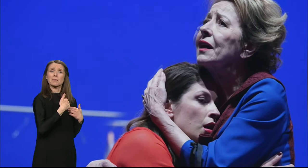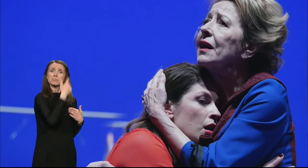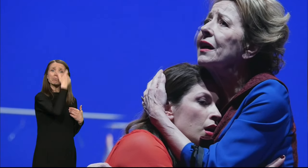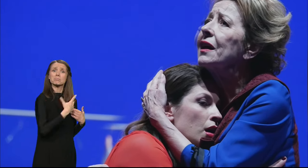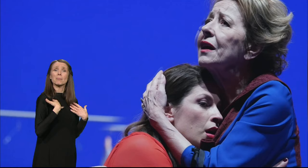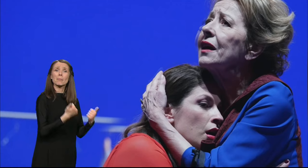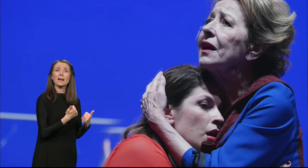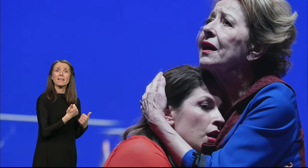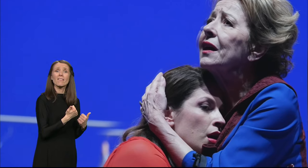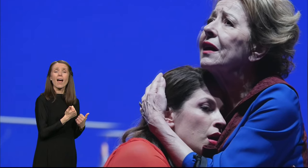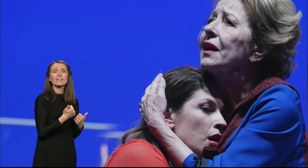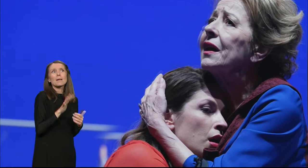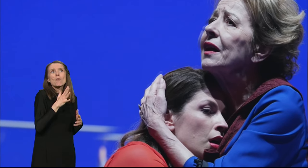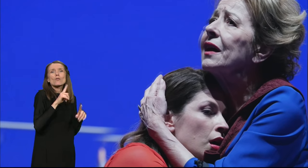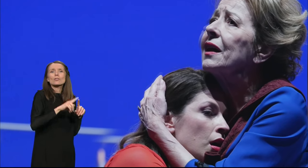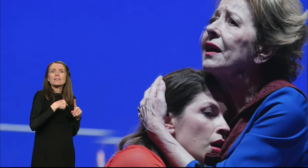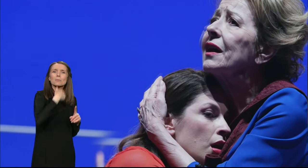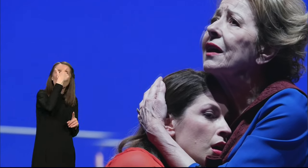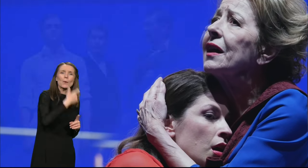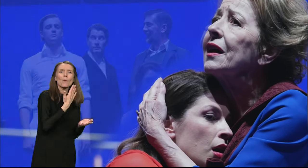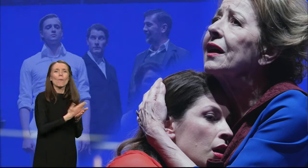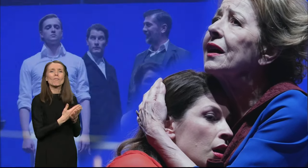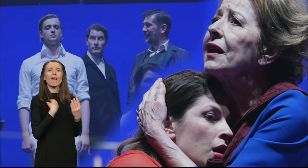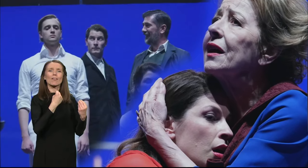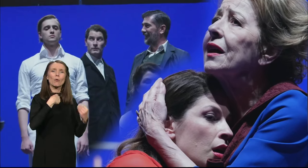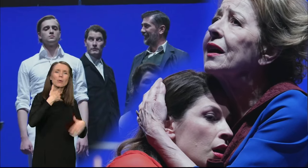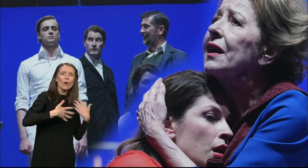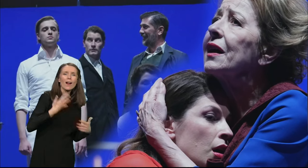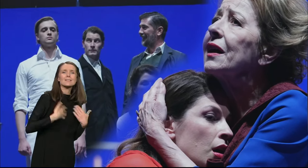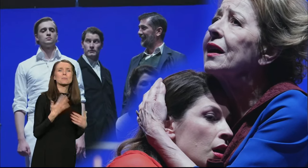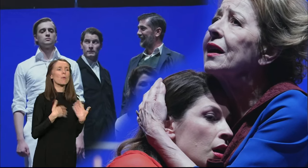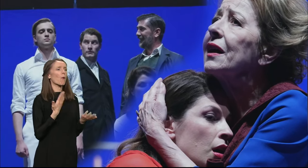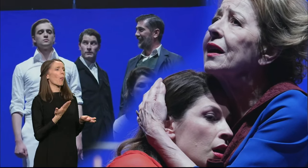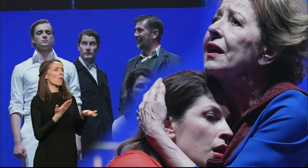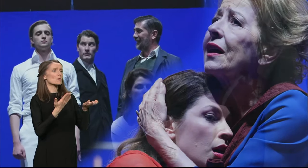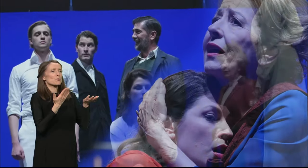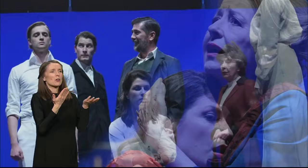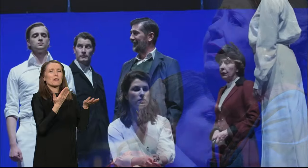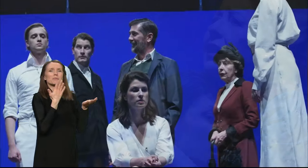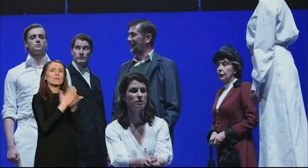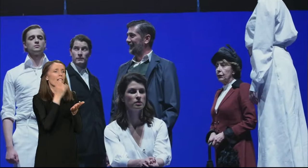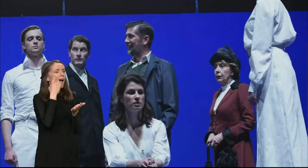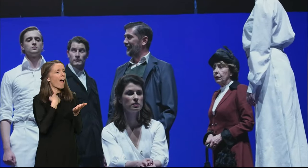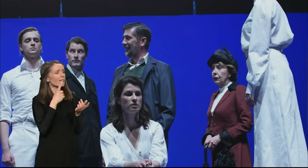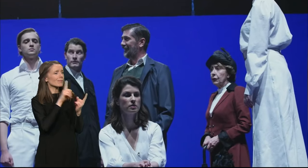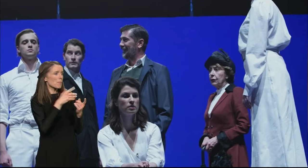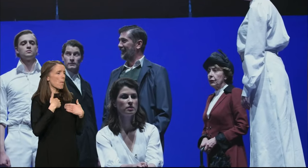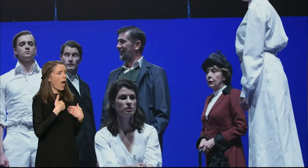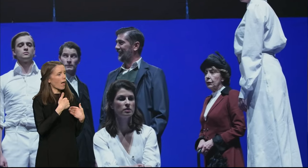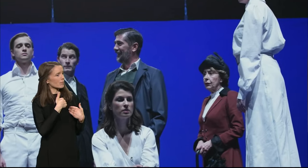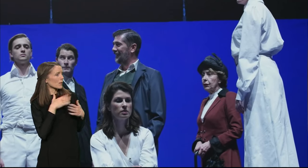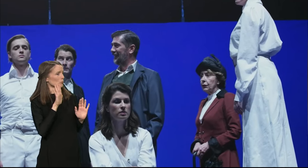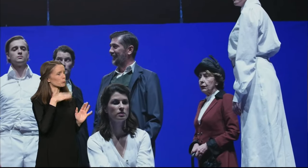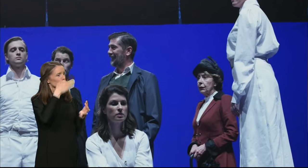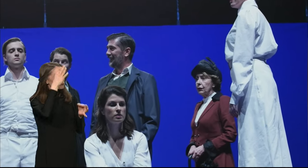Upravo verovatno zbog toga što sam dobro raspoložena, što nekako se s njima i ja se prema njima tako